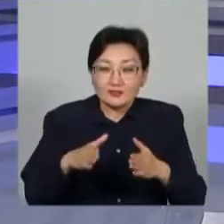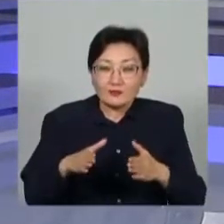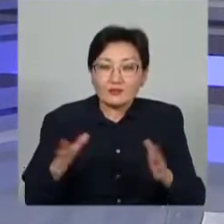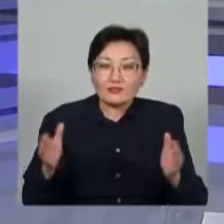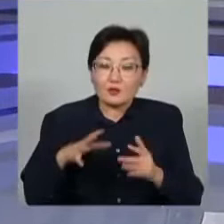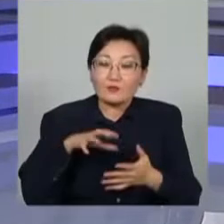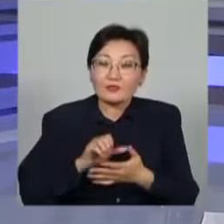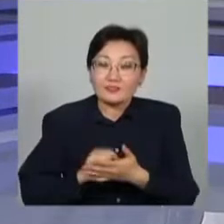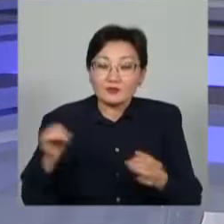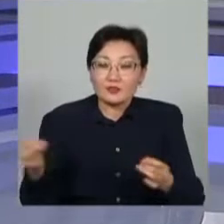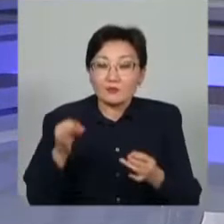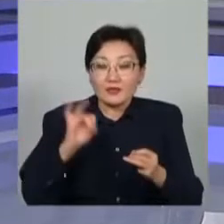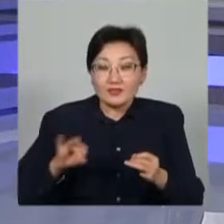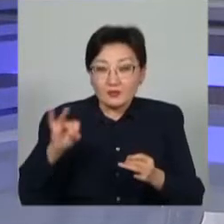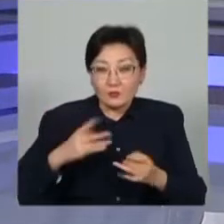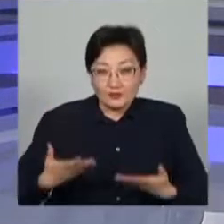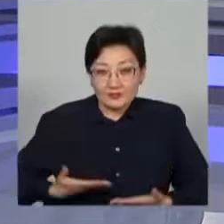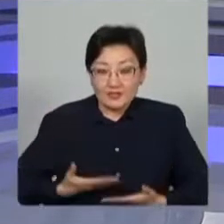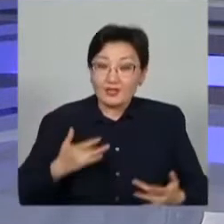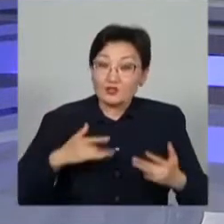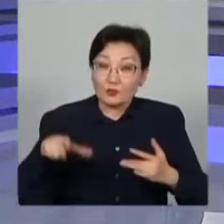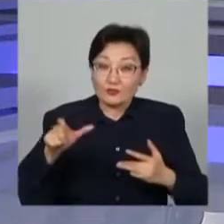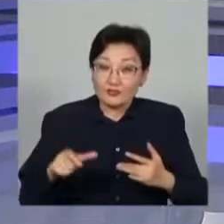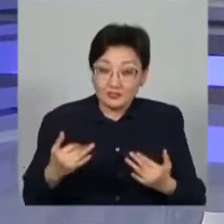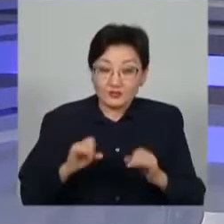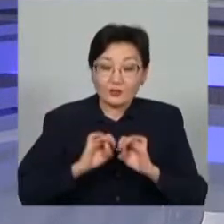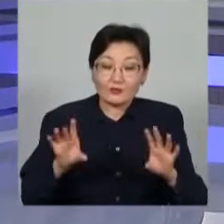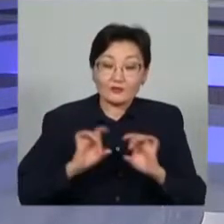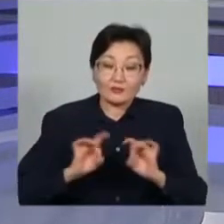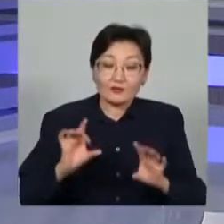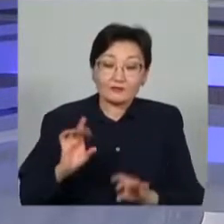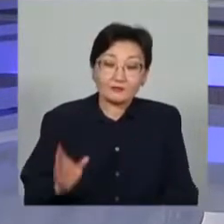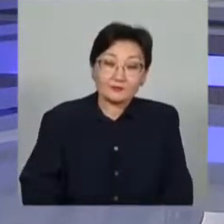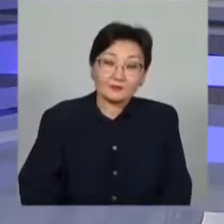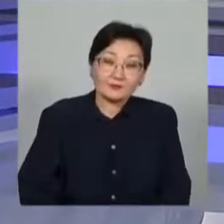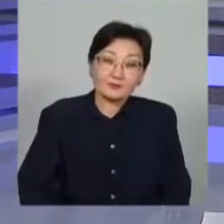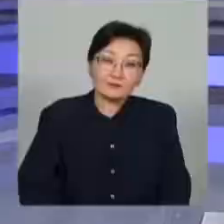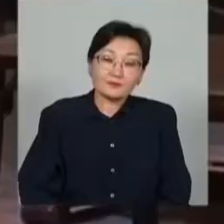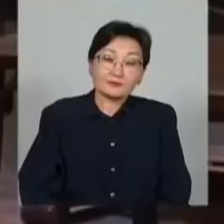менее занимательной истории жизни знаменитого артиста материал Аян Рафина Рикбаевой.